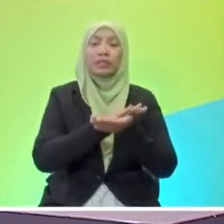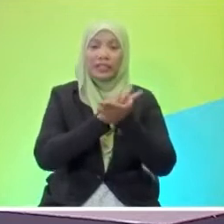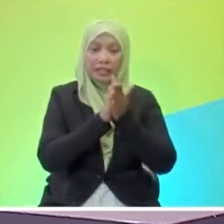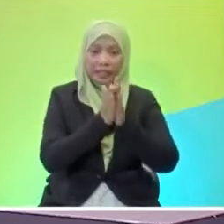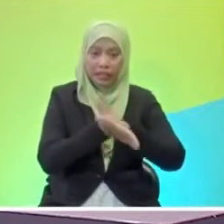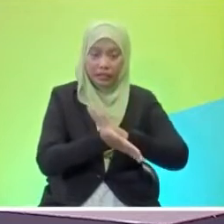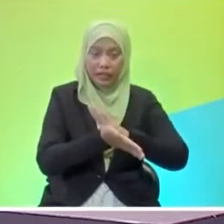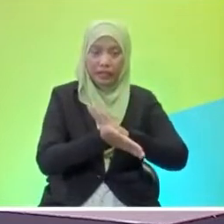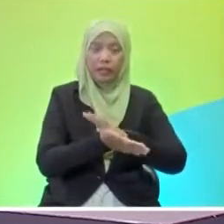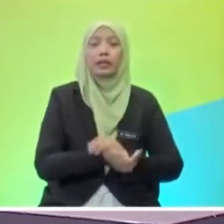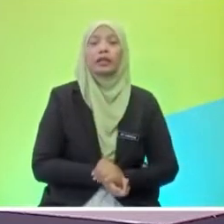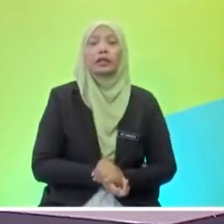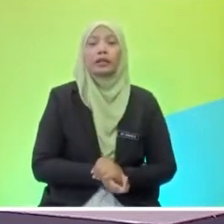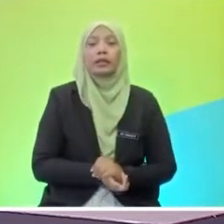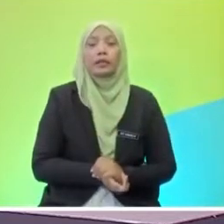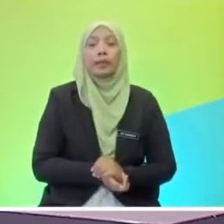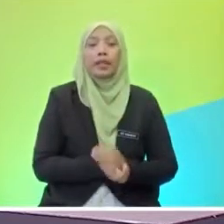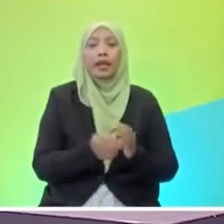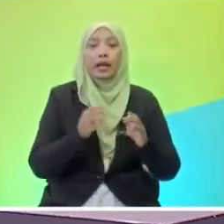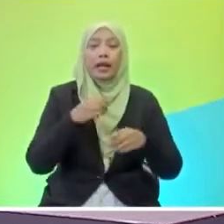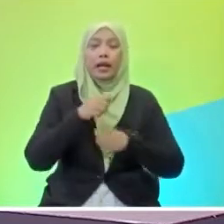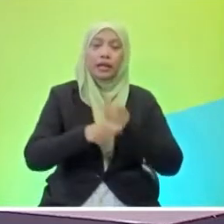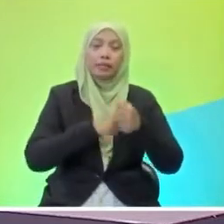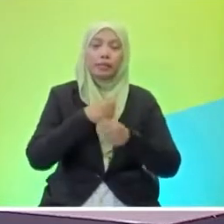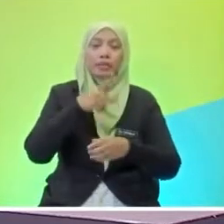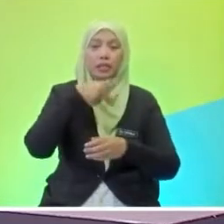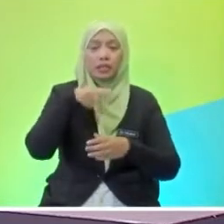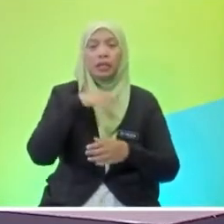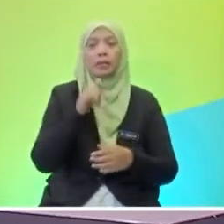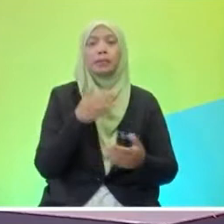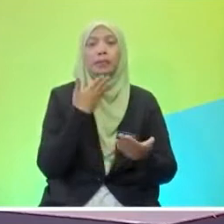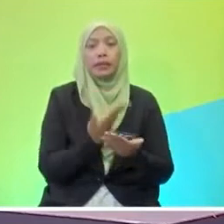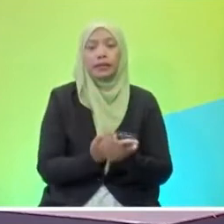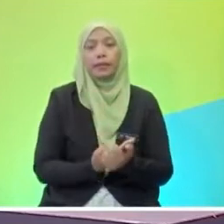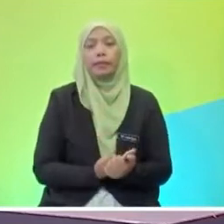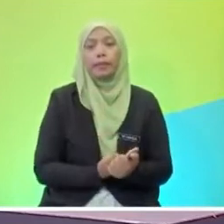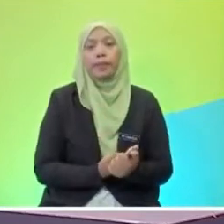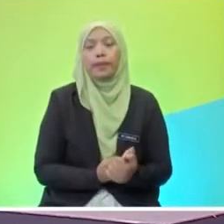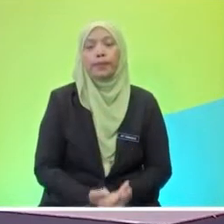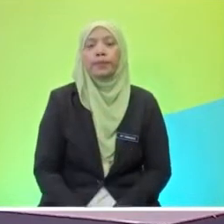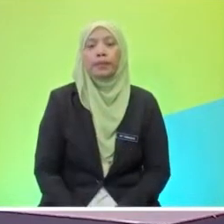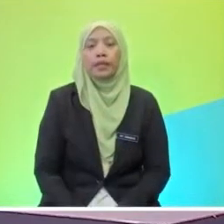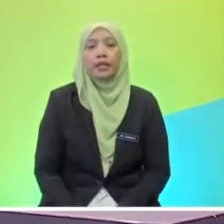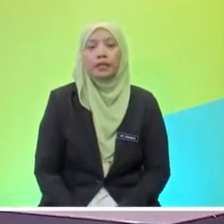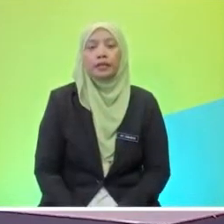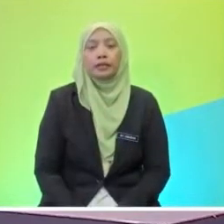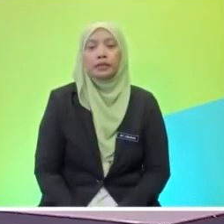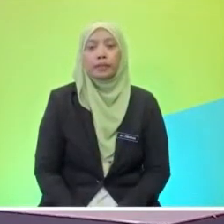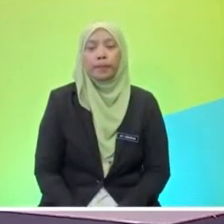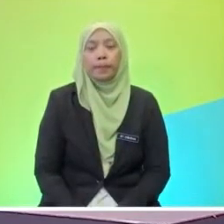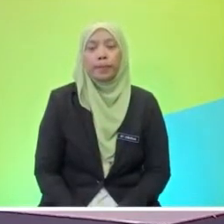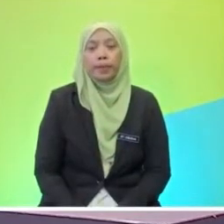boleh jagalah kita aja suka-suka hati Nak buat rumah tuh Oke Dia kena pikir pula